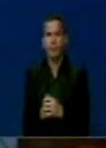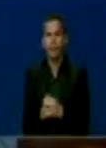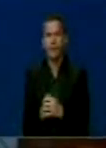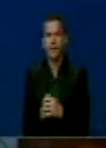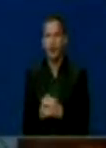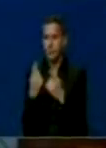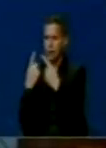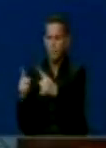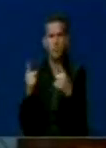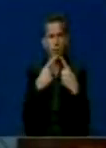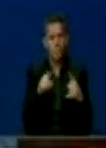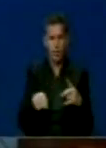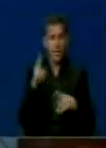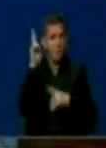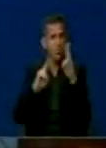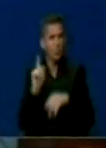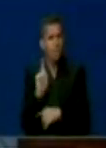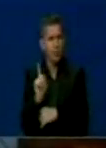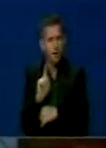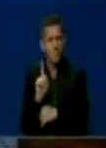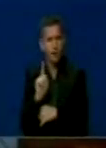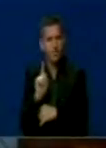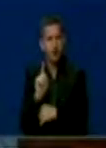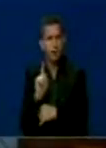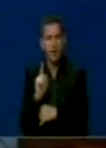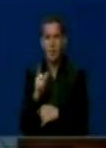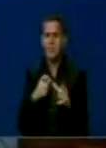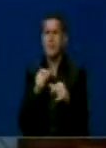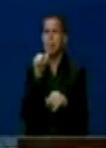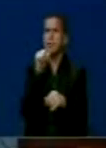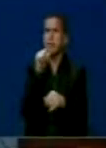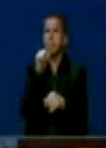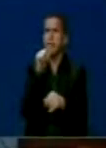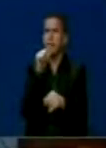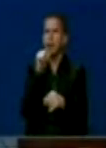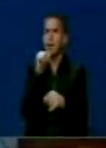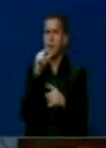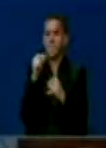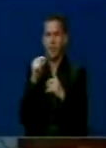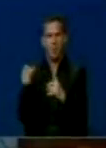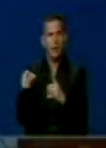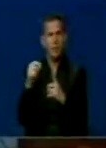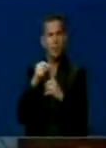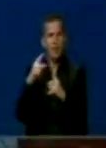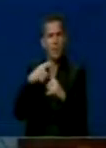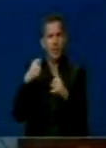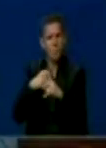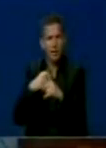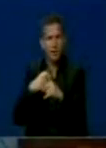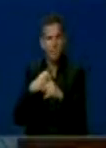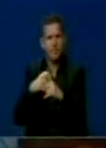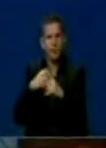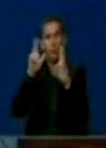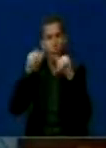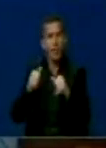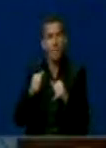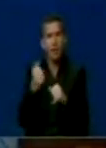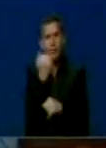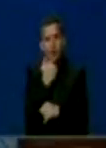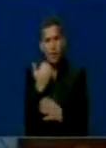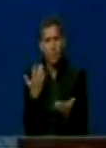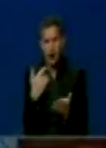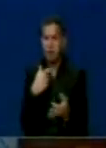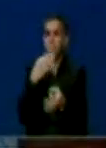në këtë diskutim, si do të privatizohet PTK-ja, po a duhet privatizohet PTK-ja. Po kjo është pyetja kryesore. Dhe në këtë